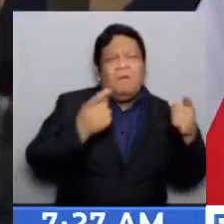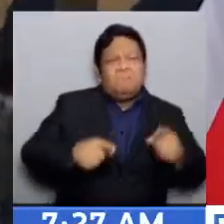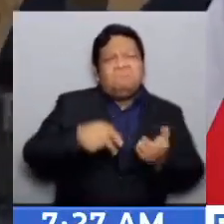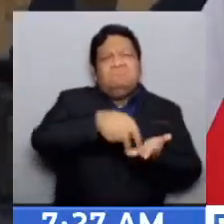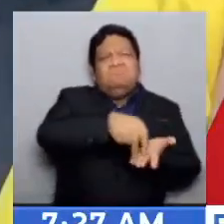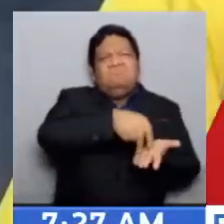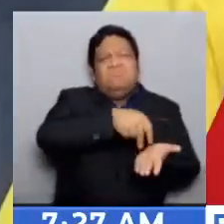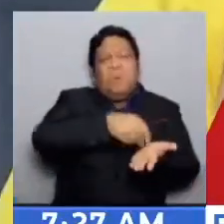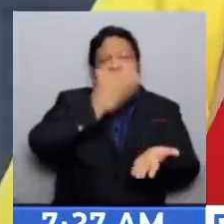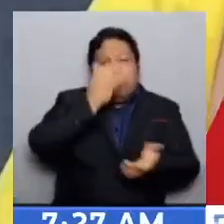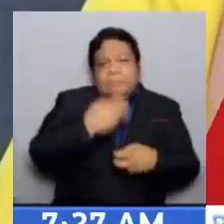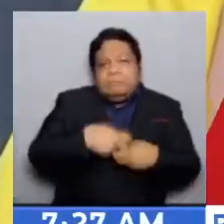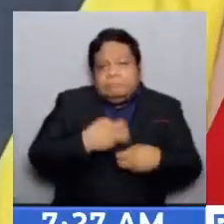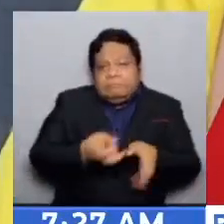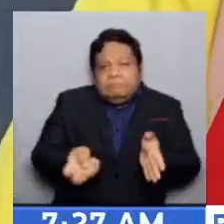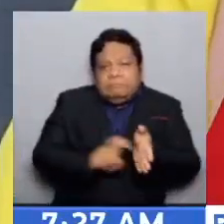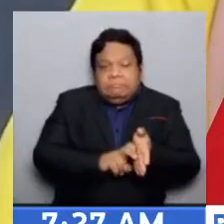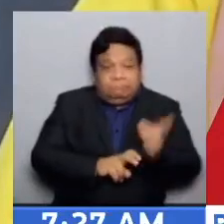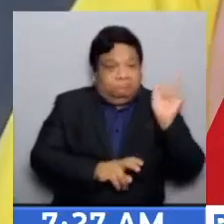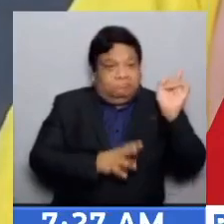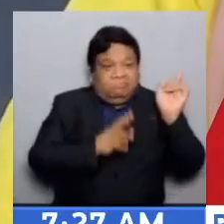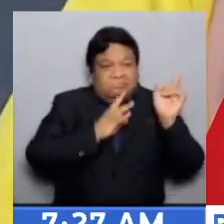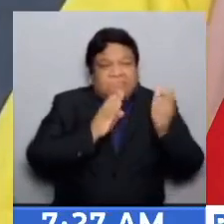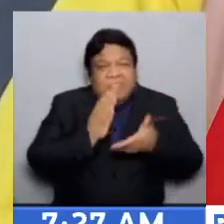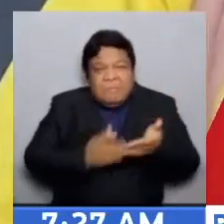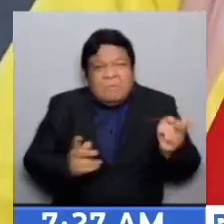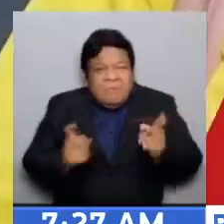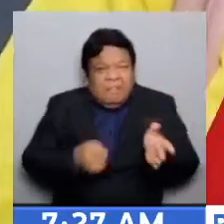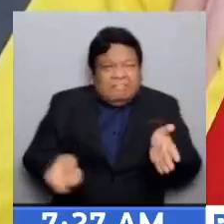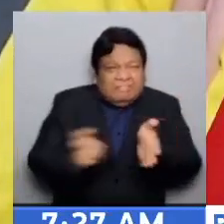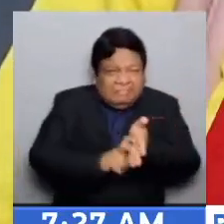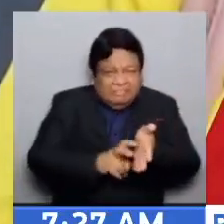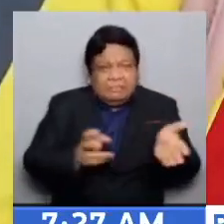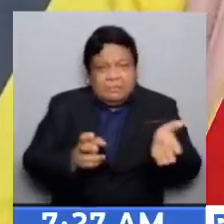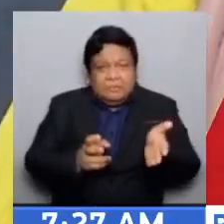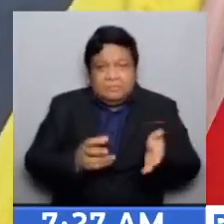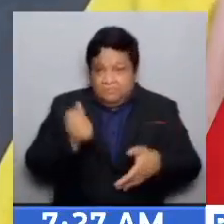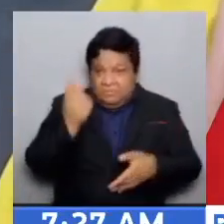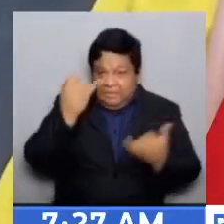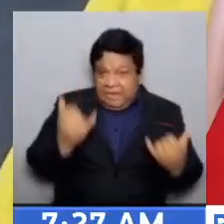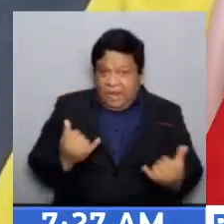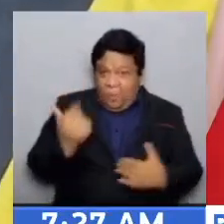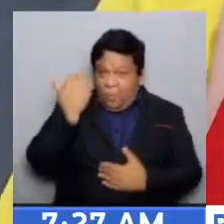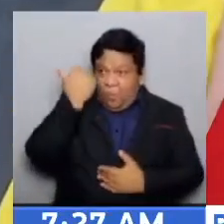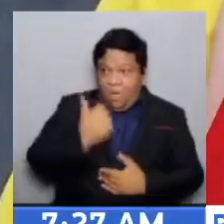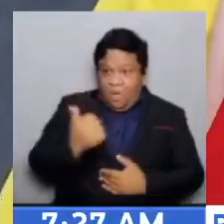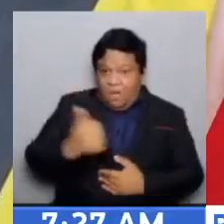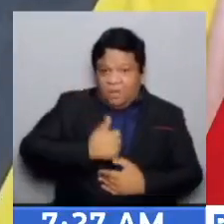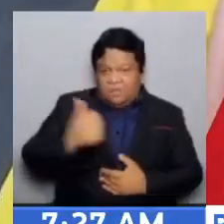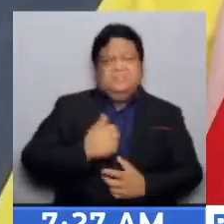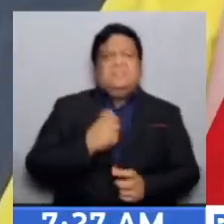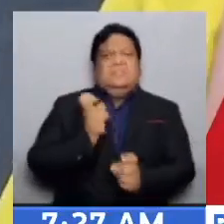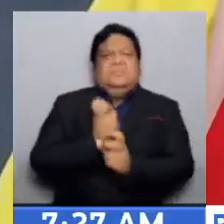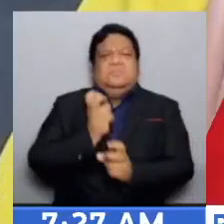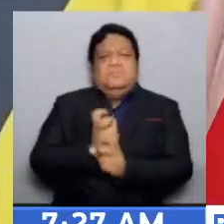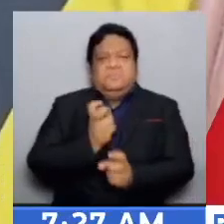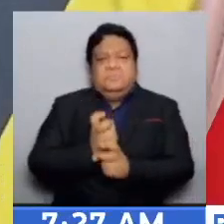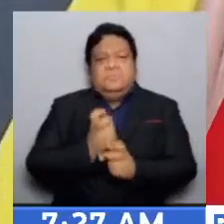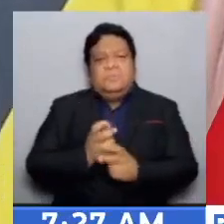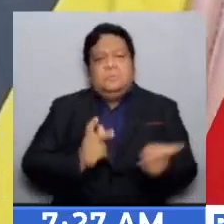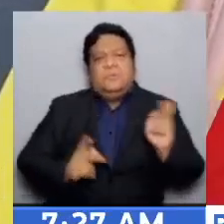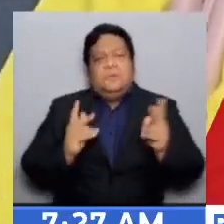nilang sumakay. Sa kulang talaga ng transportasyon ngayon, mahirap talaga Kaya napipilitan na lang yung iba magsakay ng